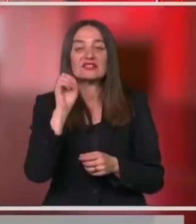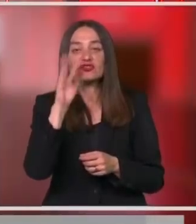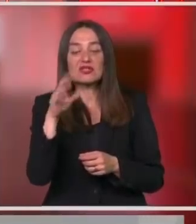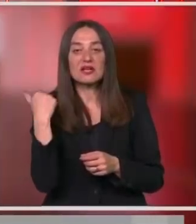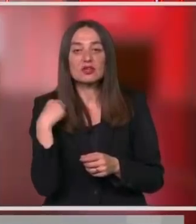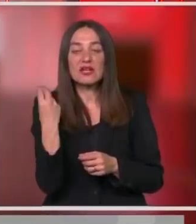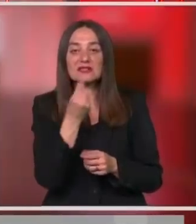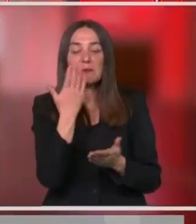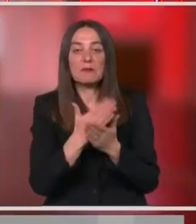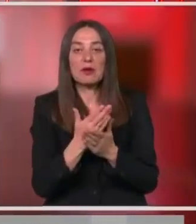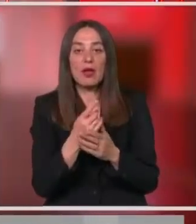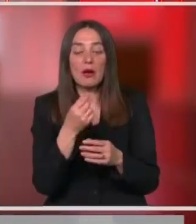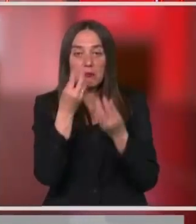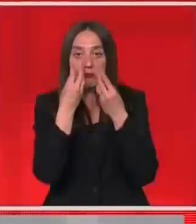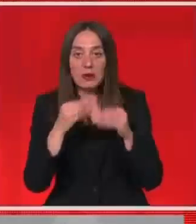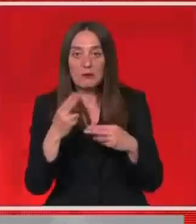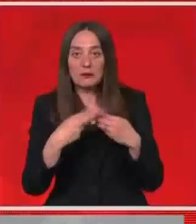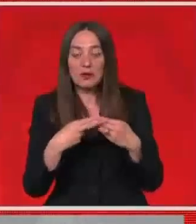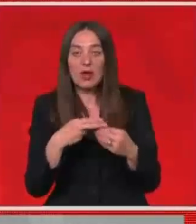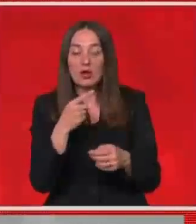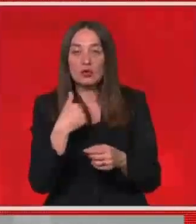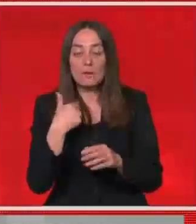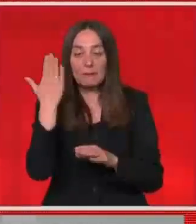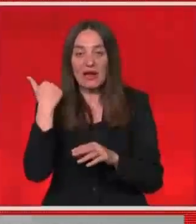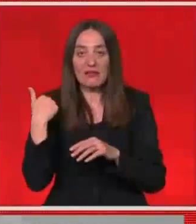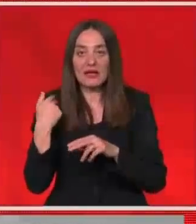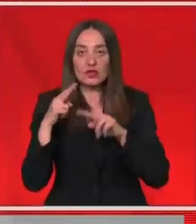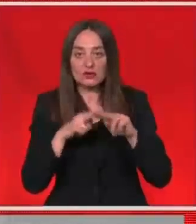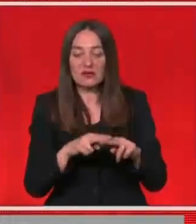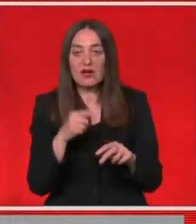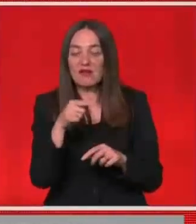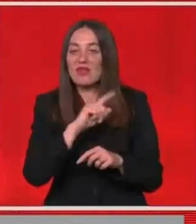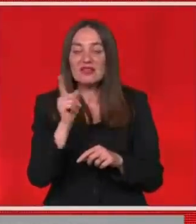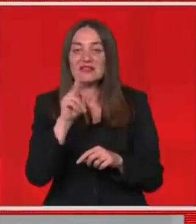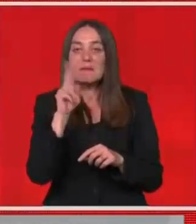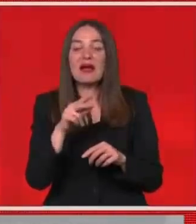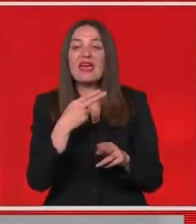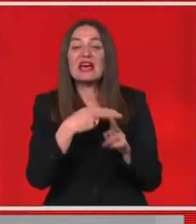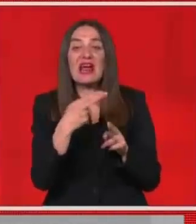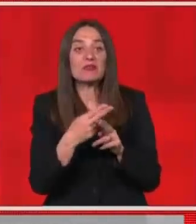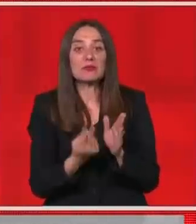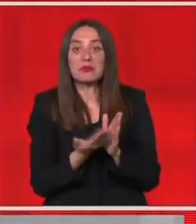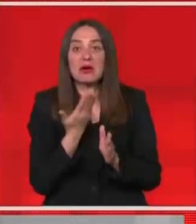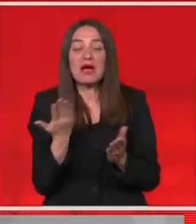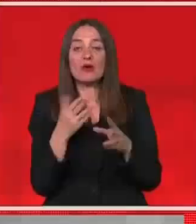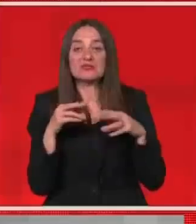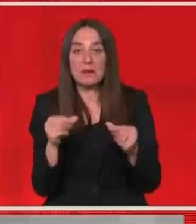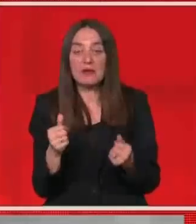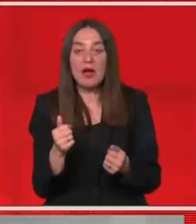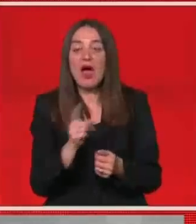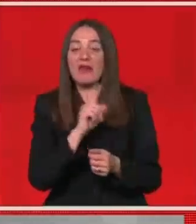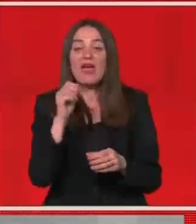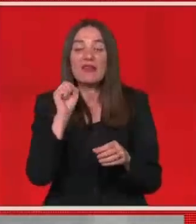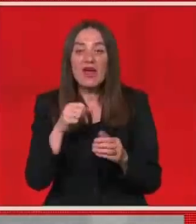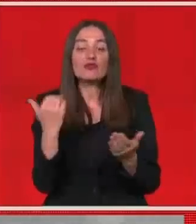godine Srbija je bila pred bankrotom. Dakle, to su nam ovi pred nas ostavili. Vi niste tada imali ni kreditni rejting kao zemlja, a ne da